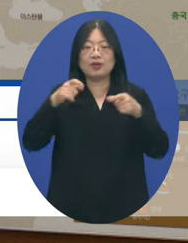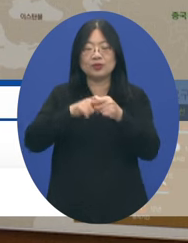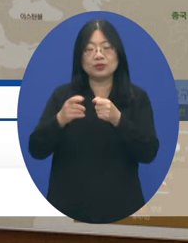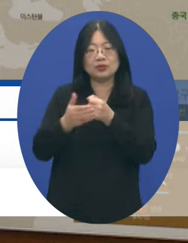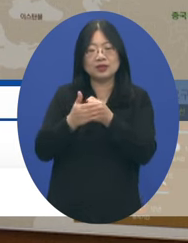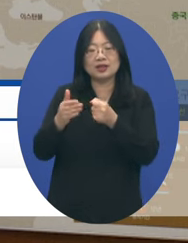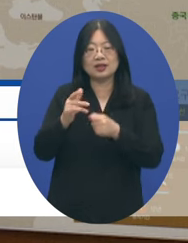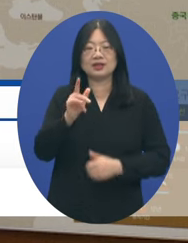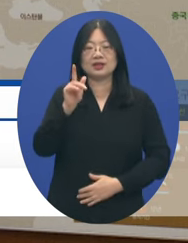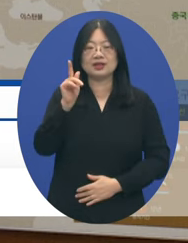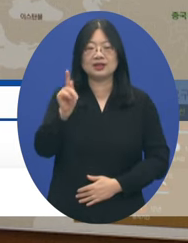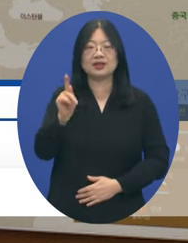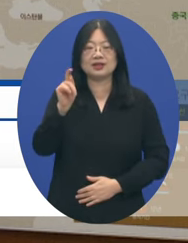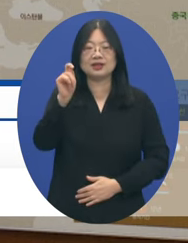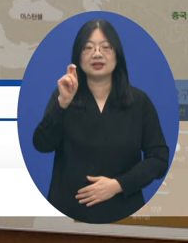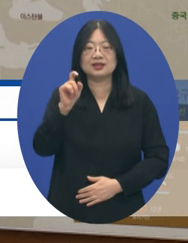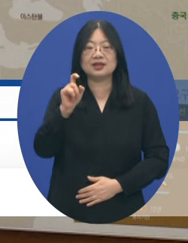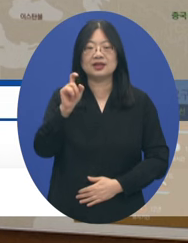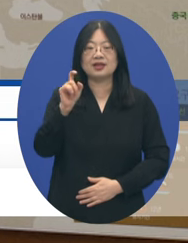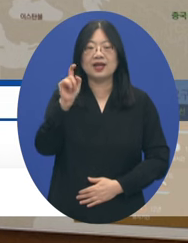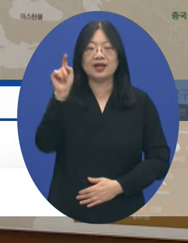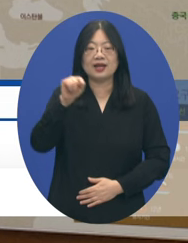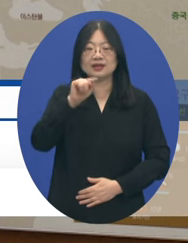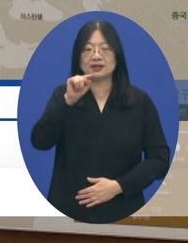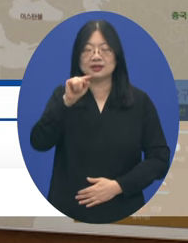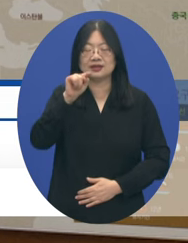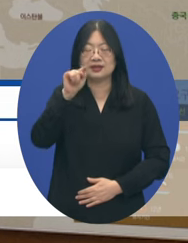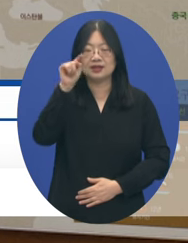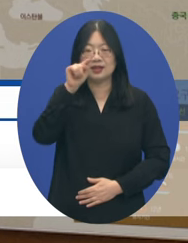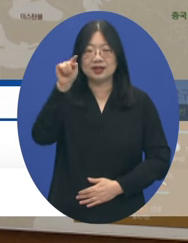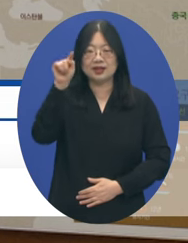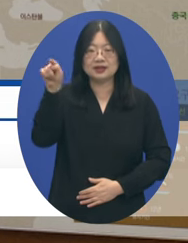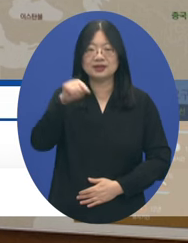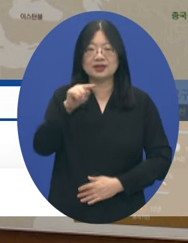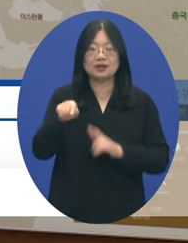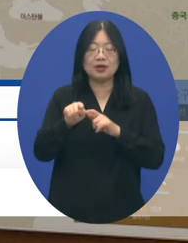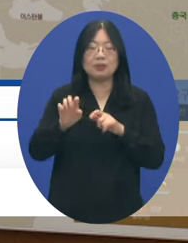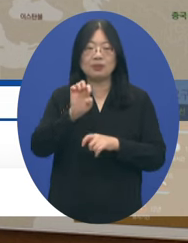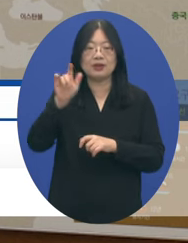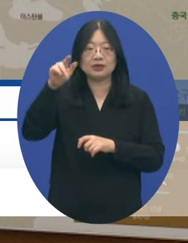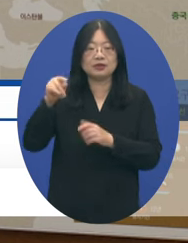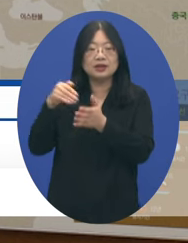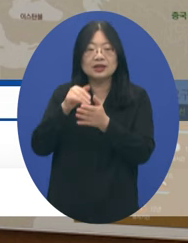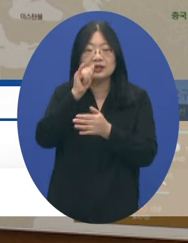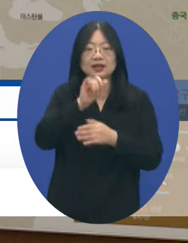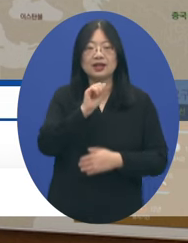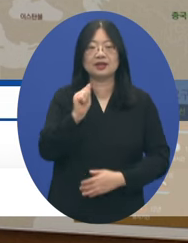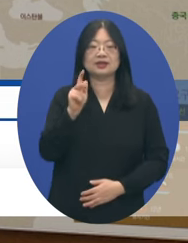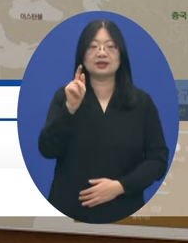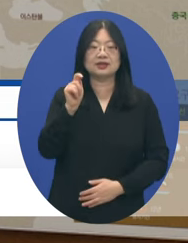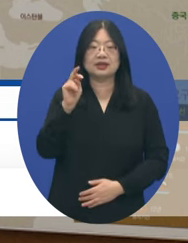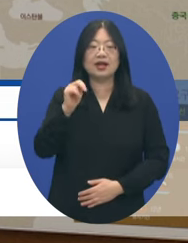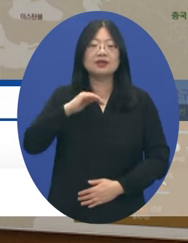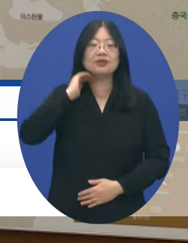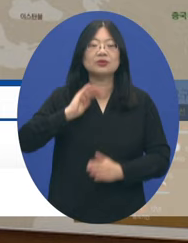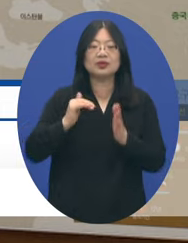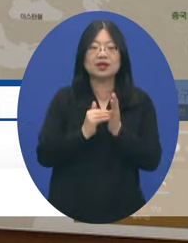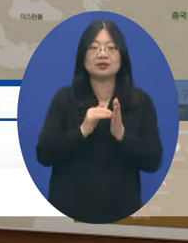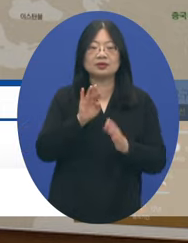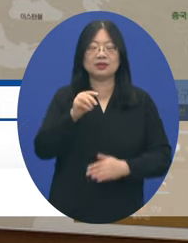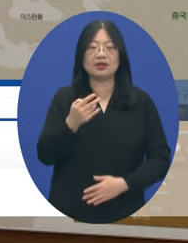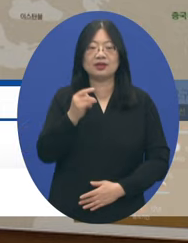확대하기 위해서 KTX 파주까지 연장하고 또 srt 의자까지 연장하고 또 별을 또